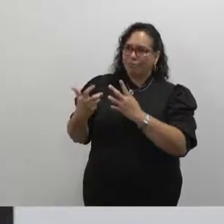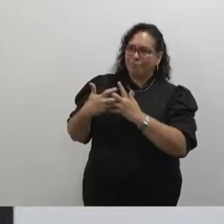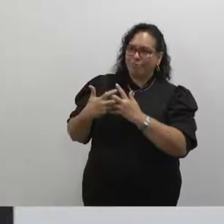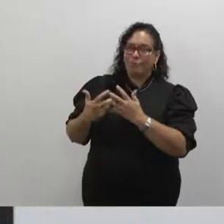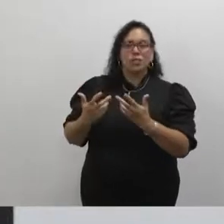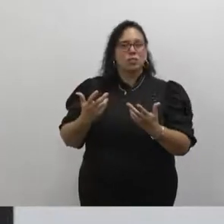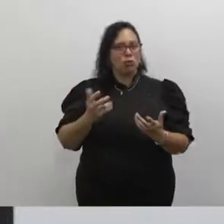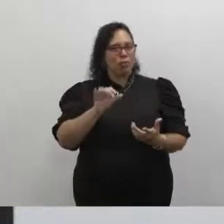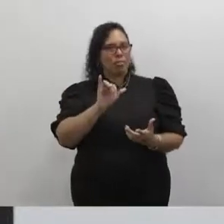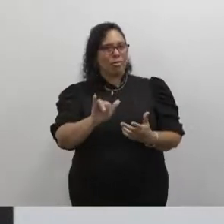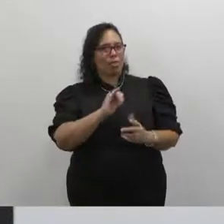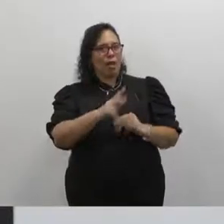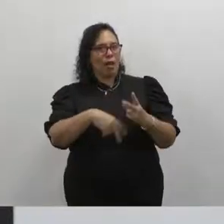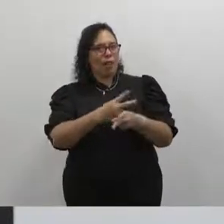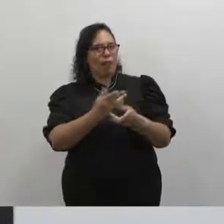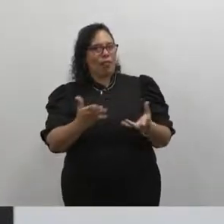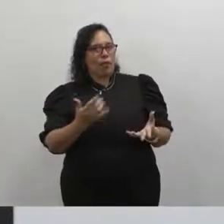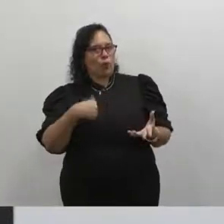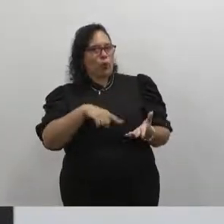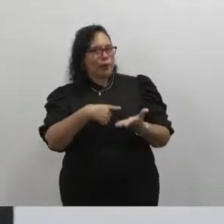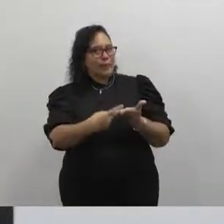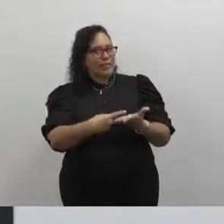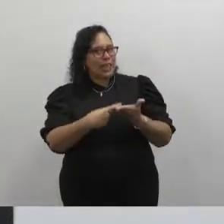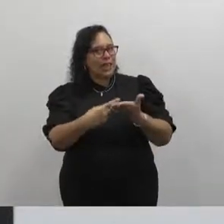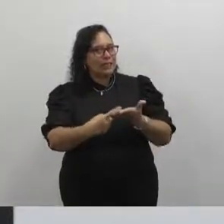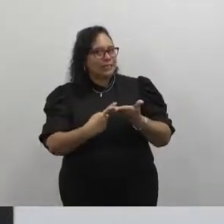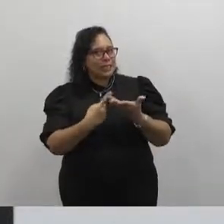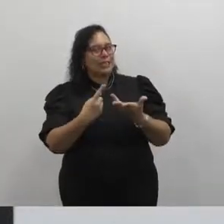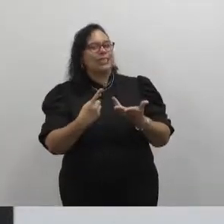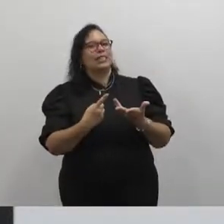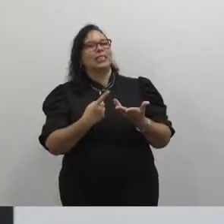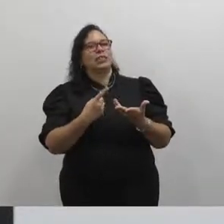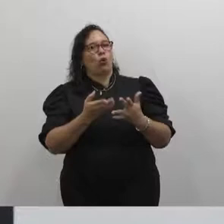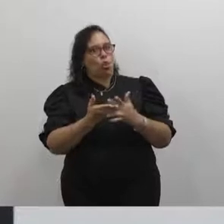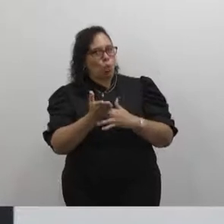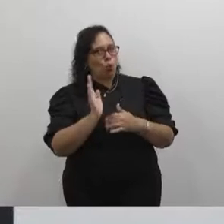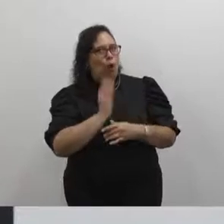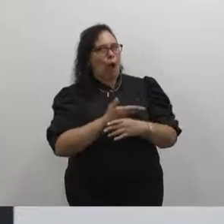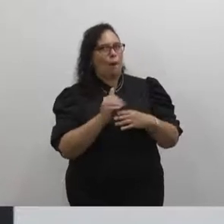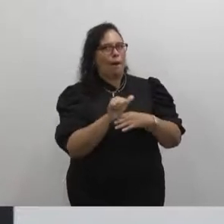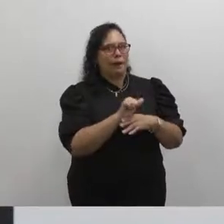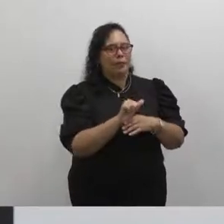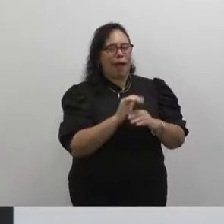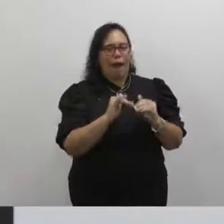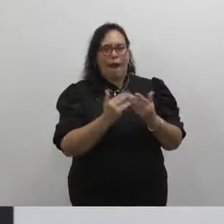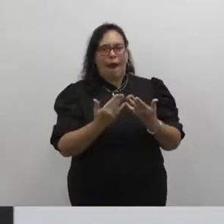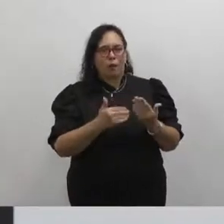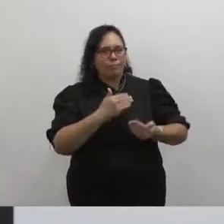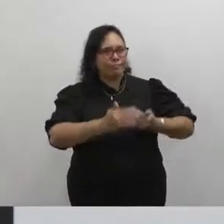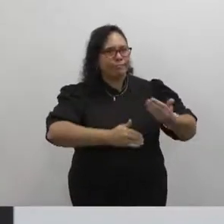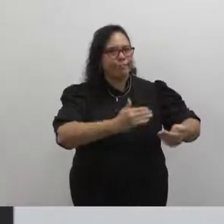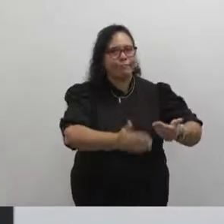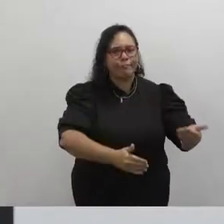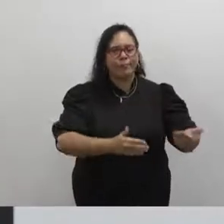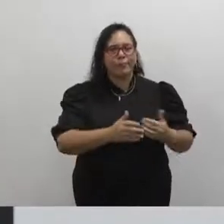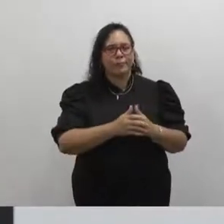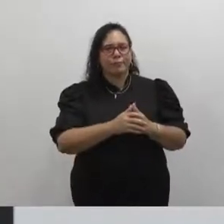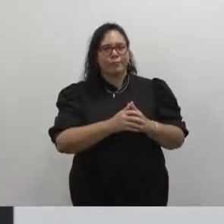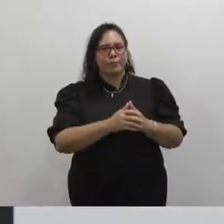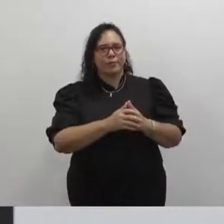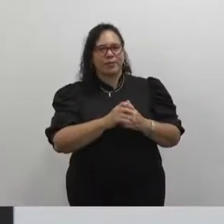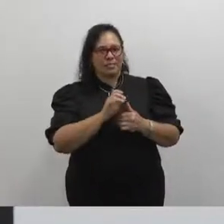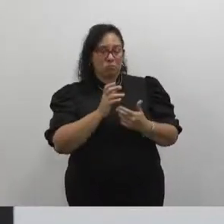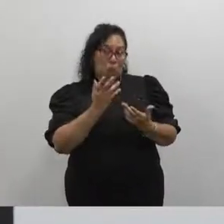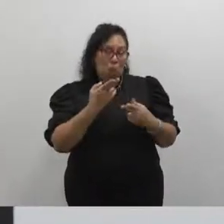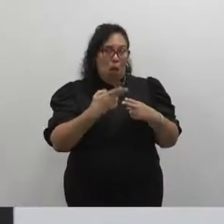thà nâng không xả lá nâng vì ở lõ vì ở trầm trời nâng hai đại dương bực rút khỉa bàn bà chung khỉa chìa bà